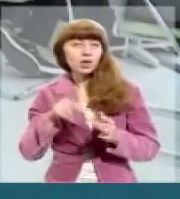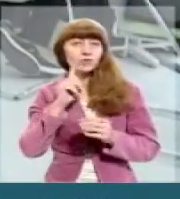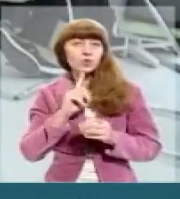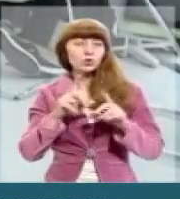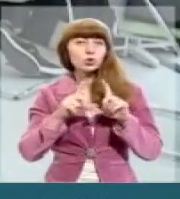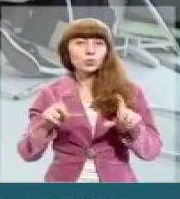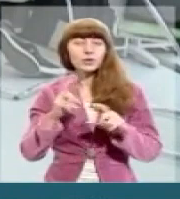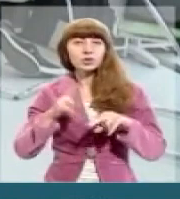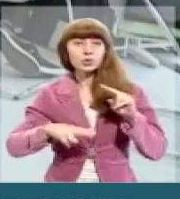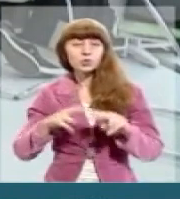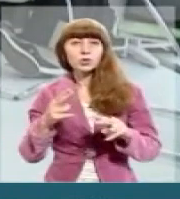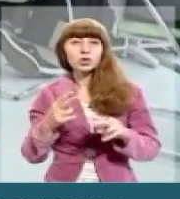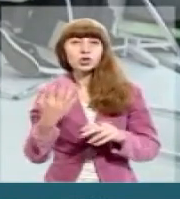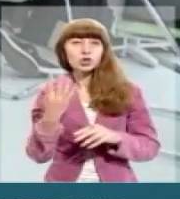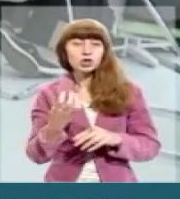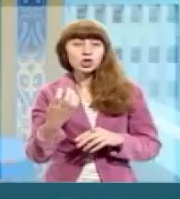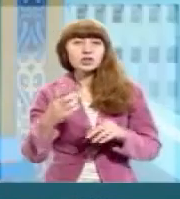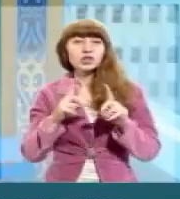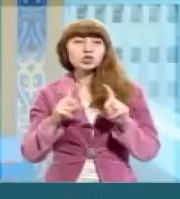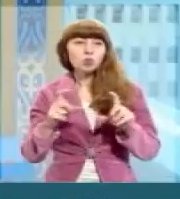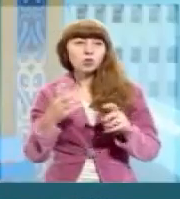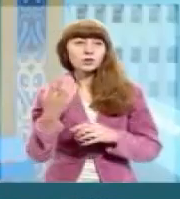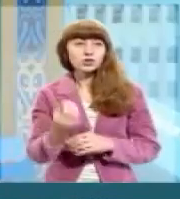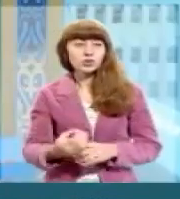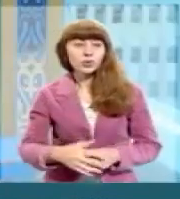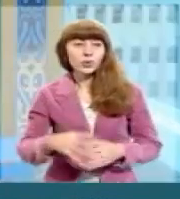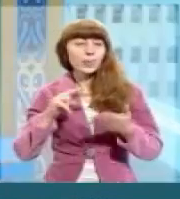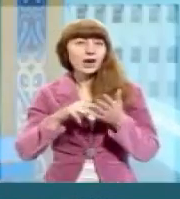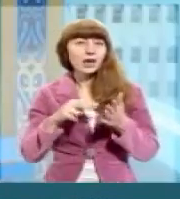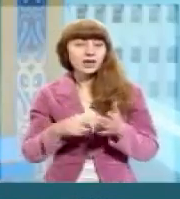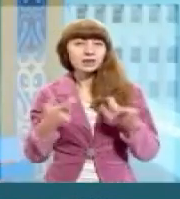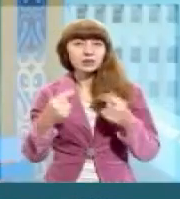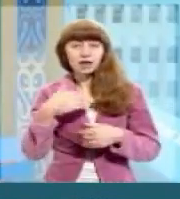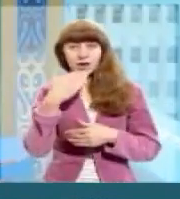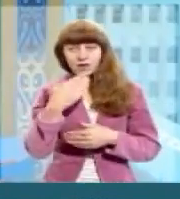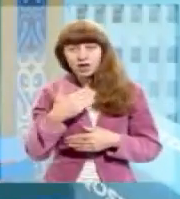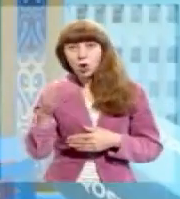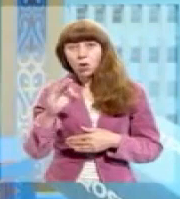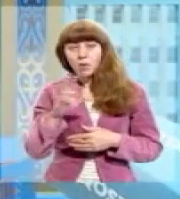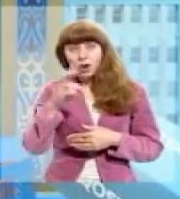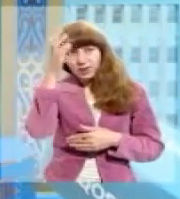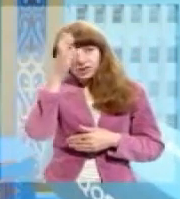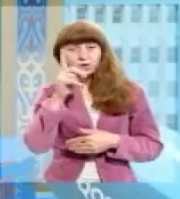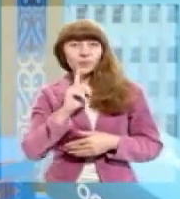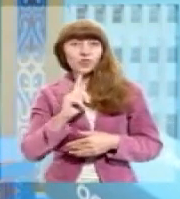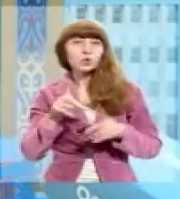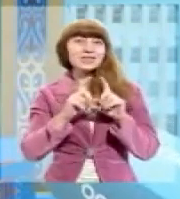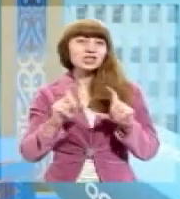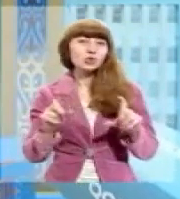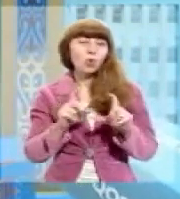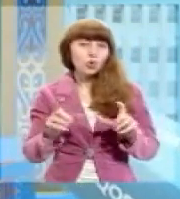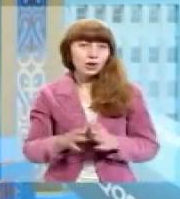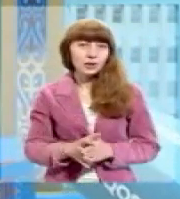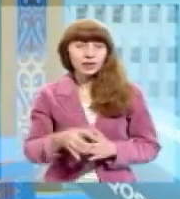«Комфортная школа» будет построено около 400 школ. Тот проект, который говорился, например, в системе образования, так называемая «Комфортная школа», то